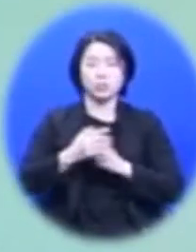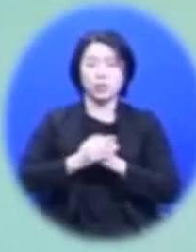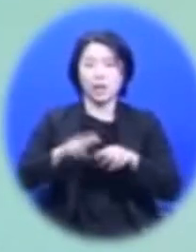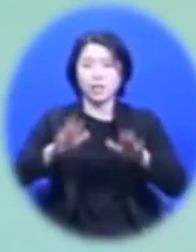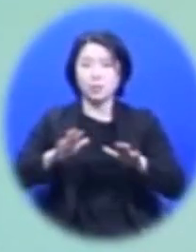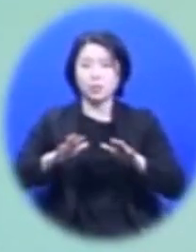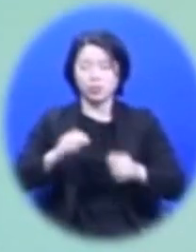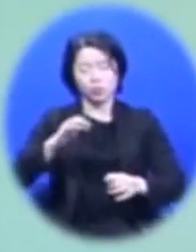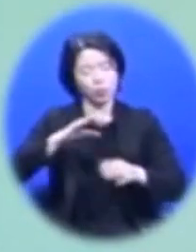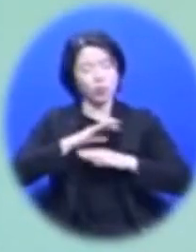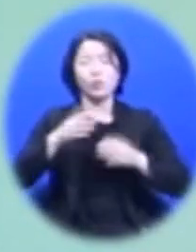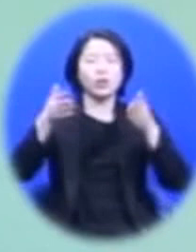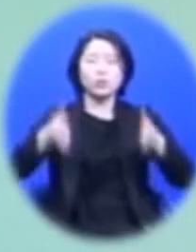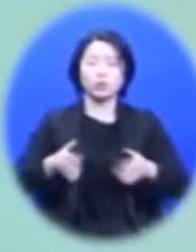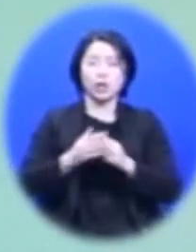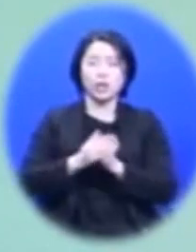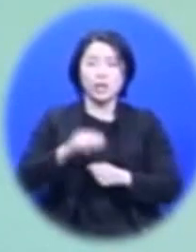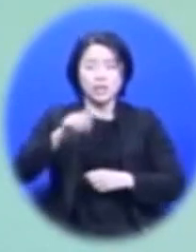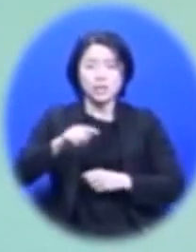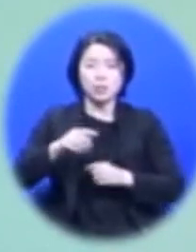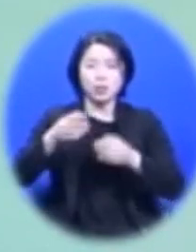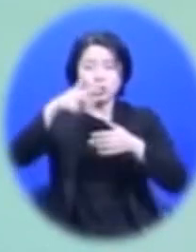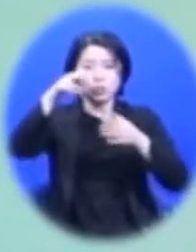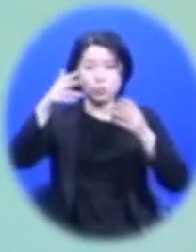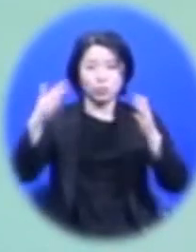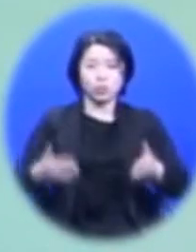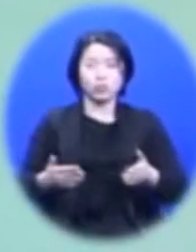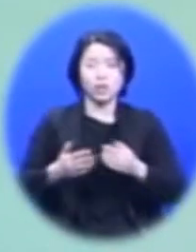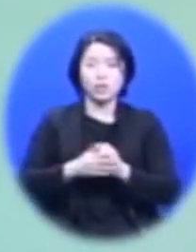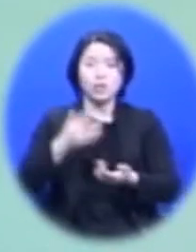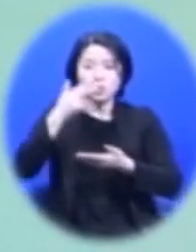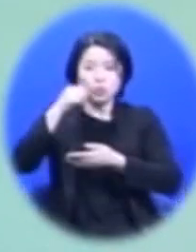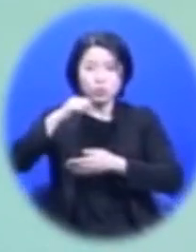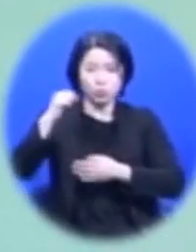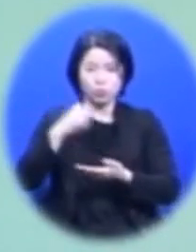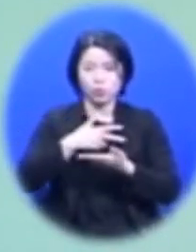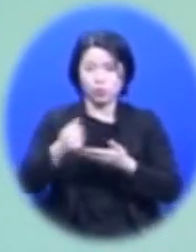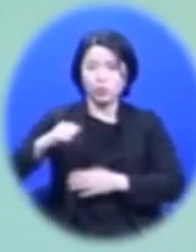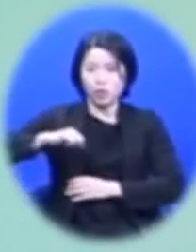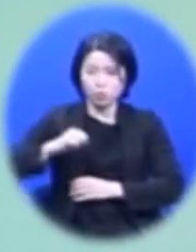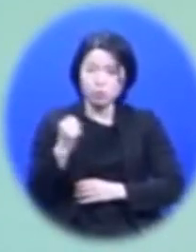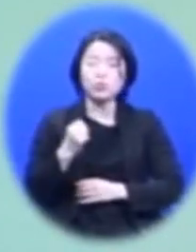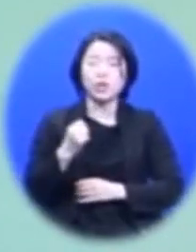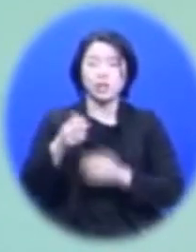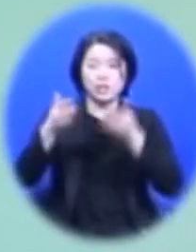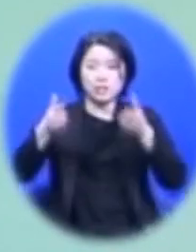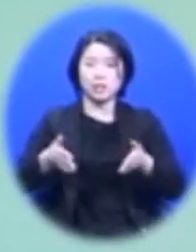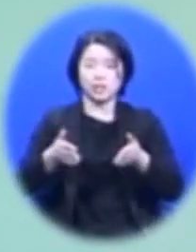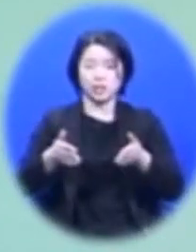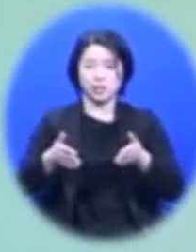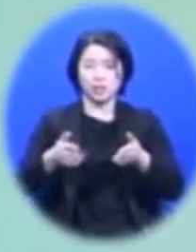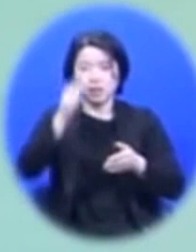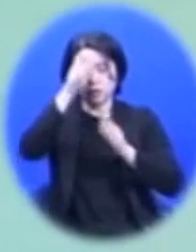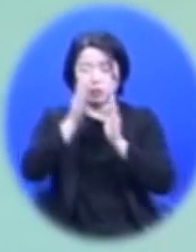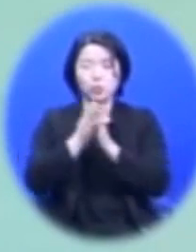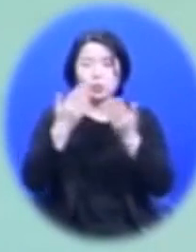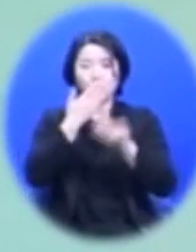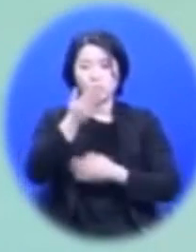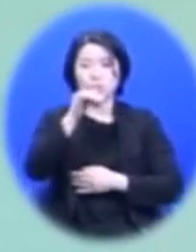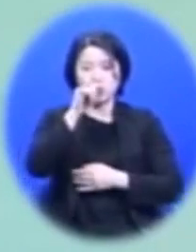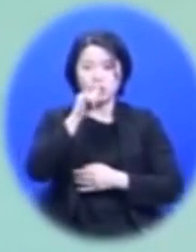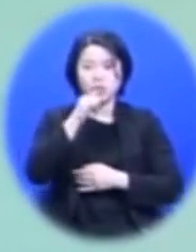놀라운 주간이었습니다. 하나님 이번 주는 정말 주님께 순종하는 주간이었습니다. 이렇게 기도할 수 있는 날이 오기를